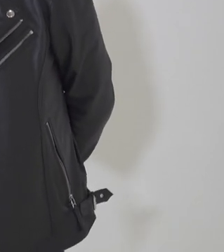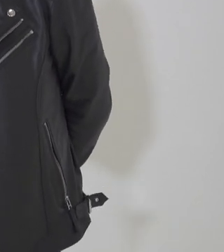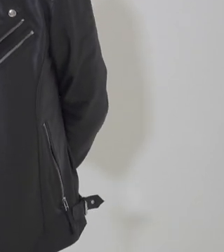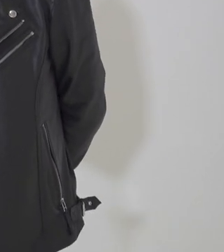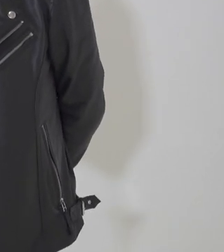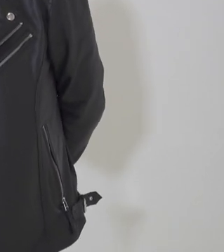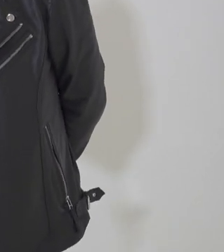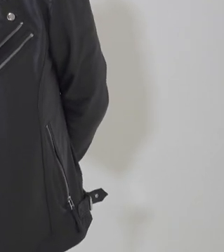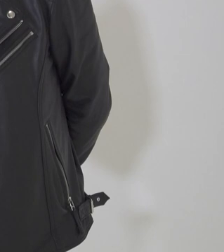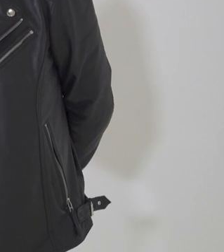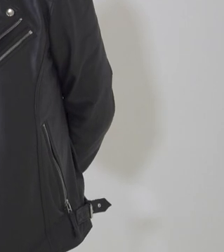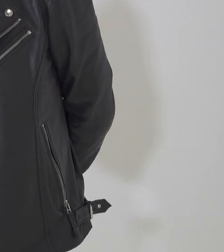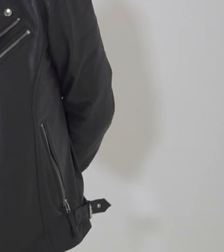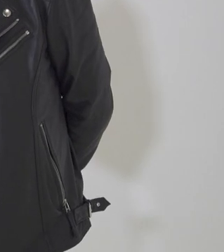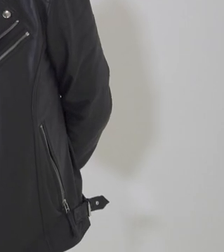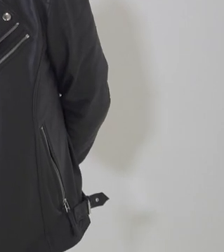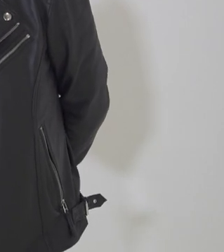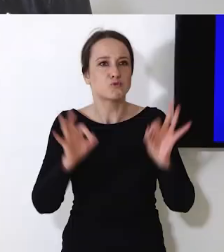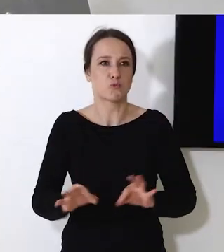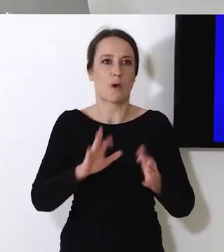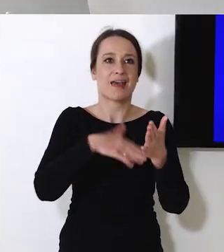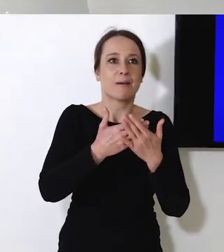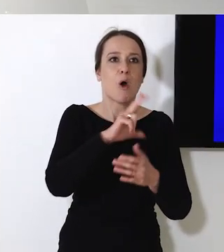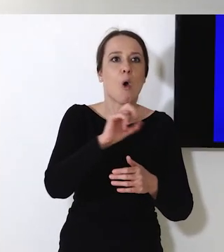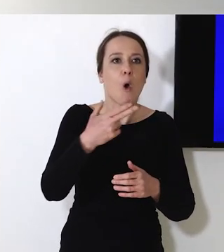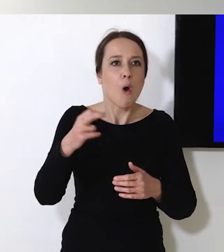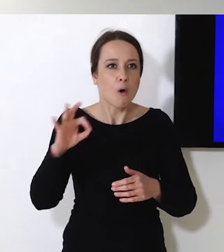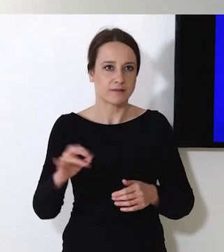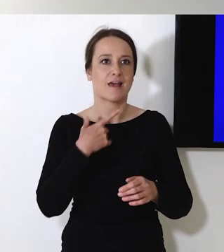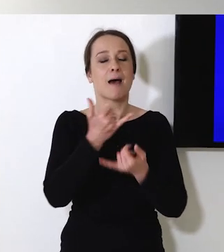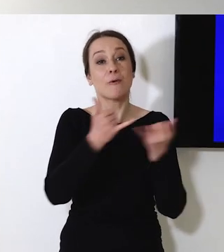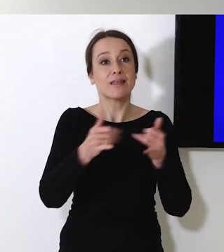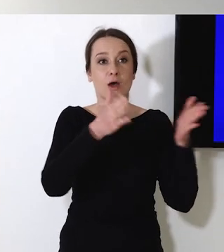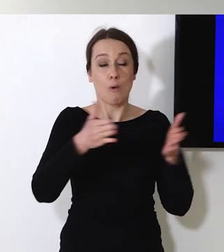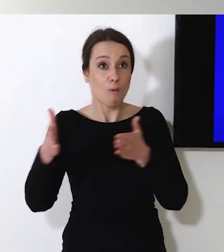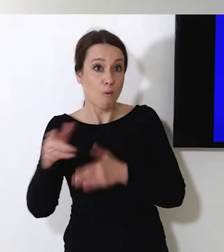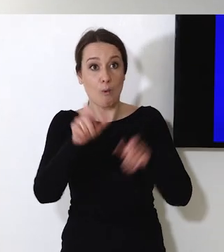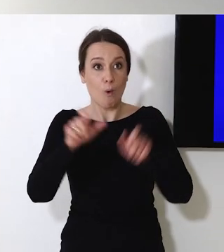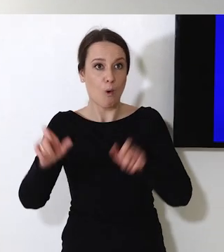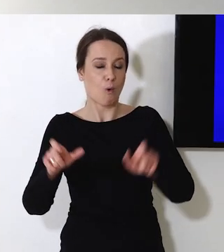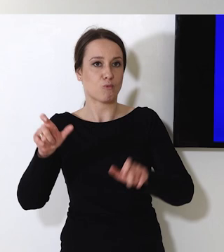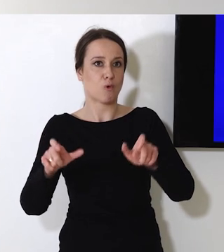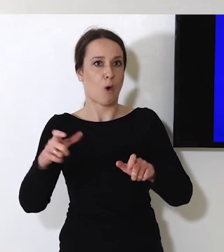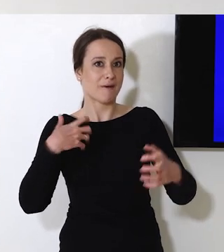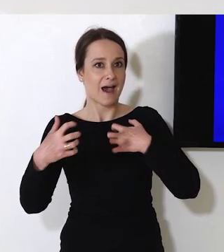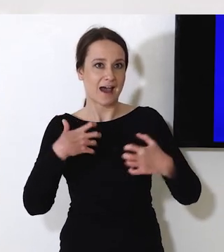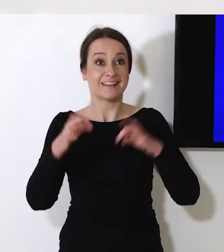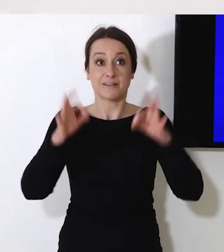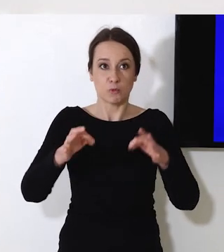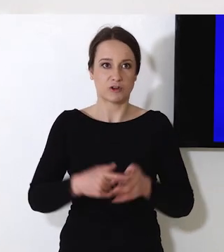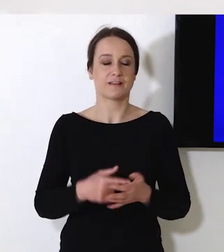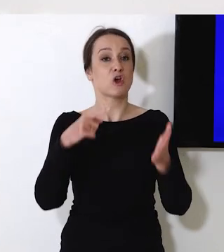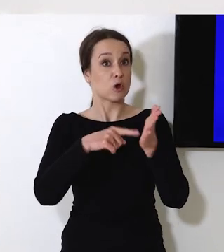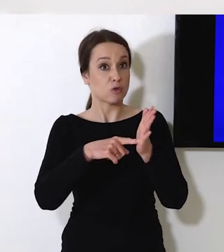postaci sztuki jak kurs czy też kolejne wizerunki pojawiających się współczesnych artystów animacja